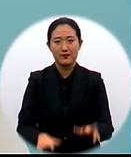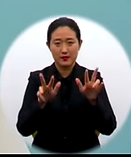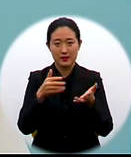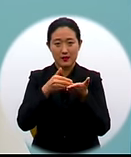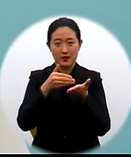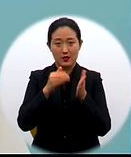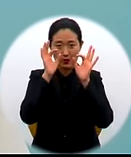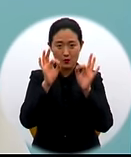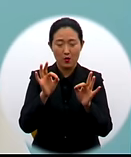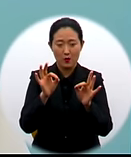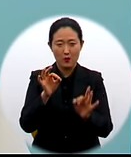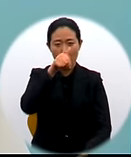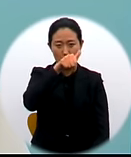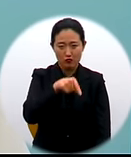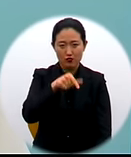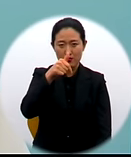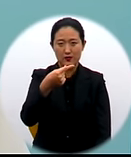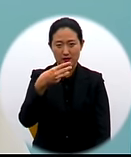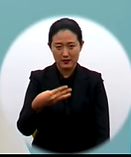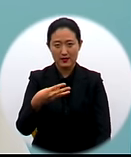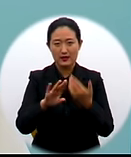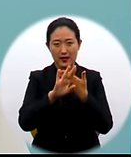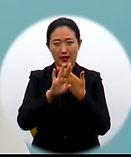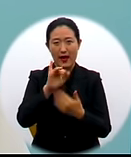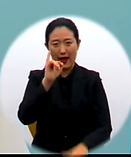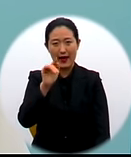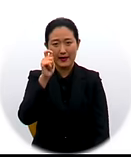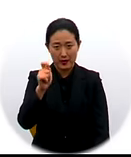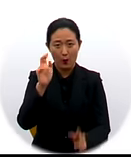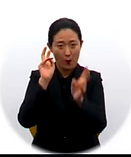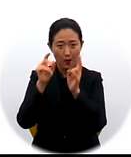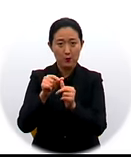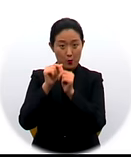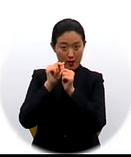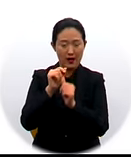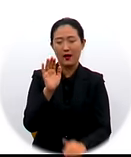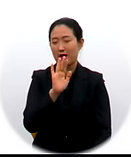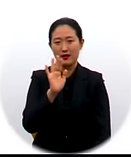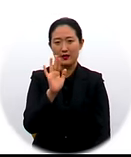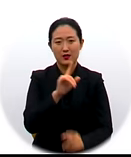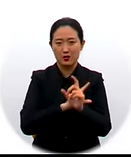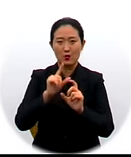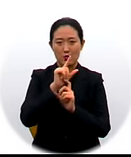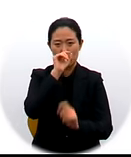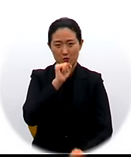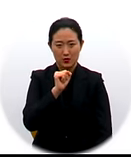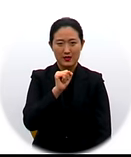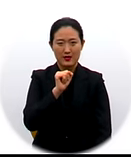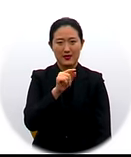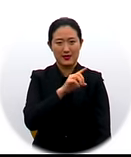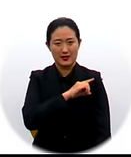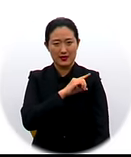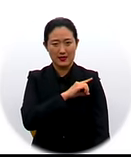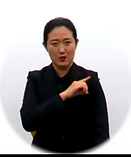겁니다. 지금 그래프 보시면 구글 코리아도 다른 IT 기업에서 사람을 뽑는 게 아니에요. 다른